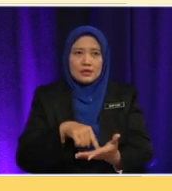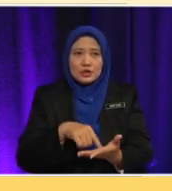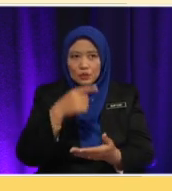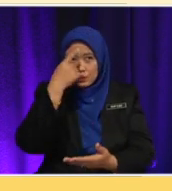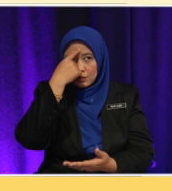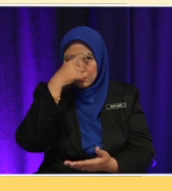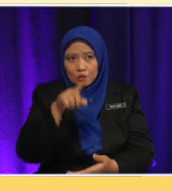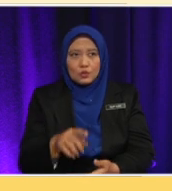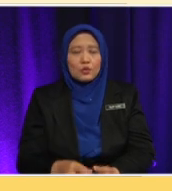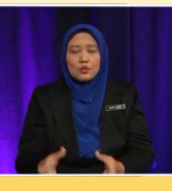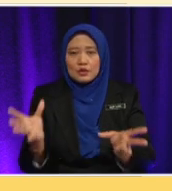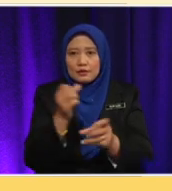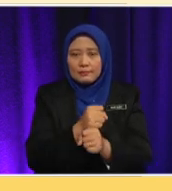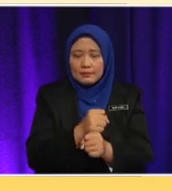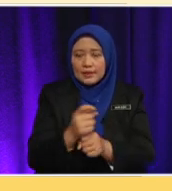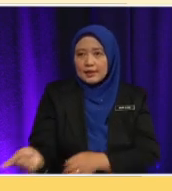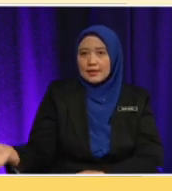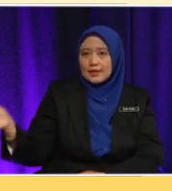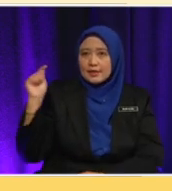pemuaian tenaga